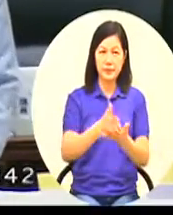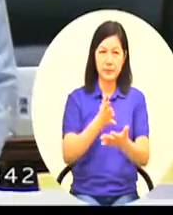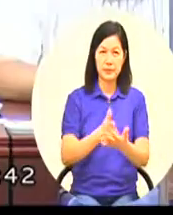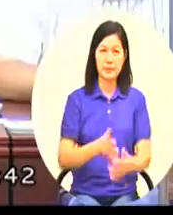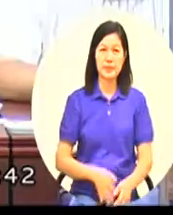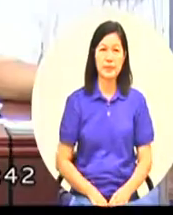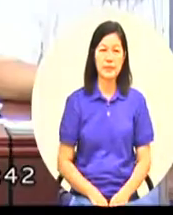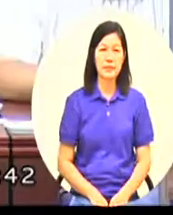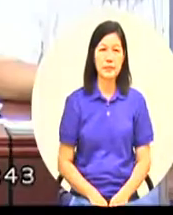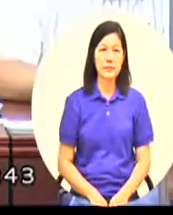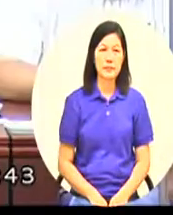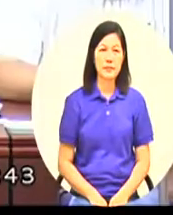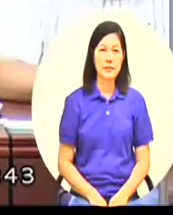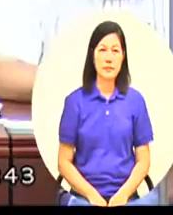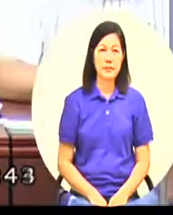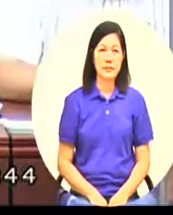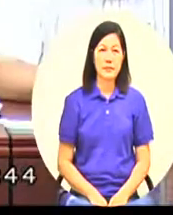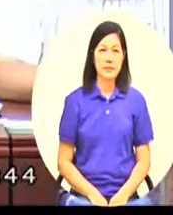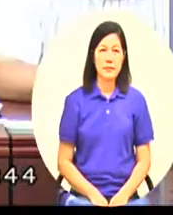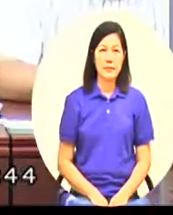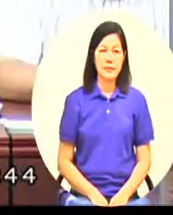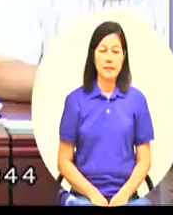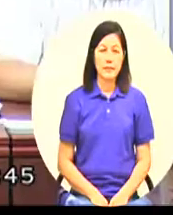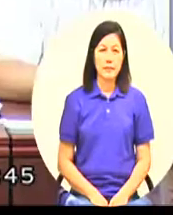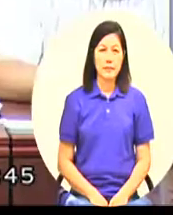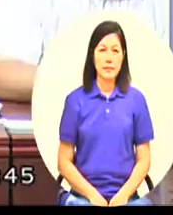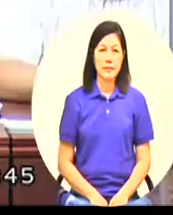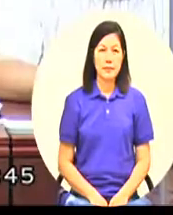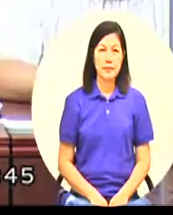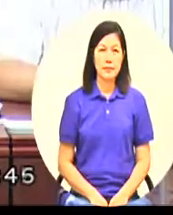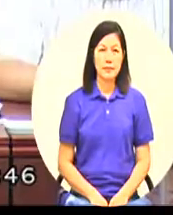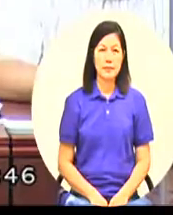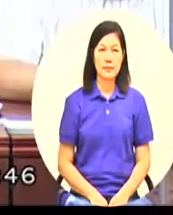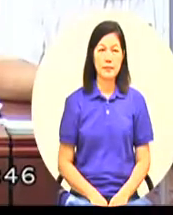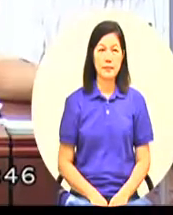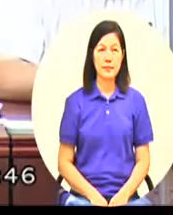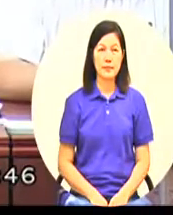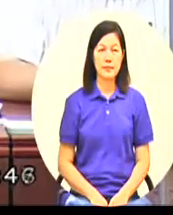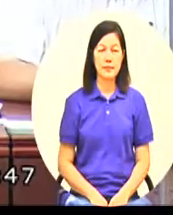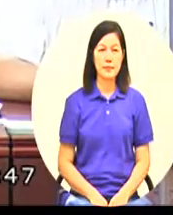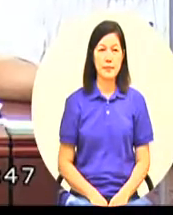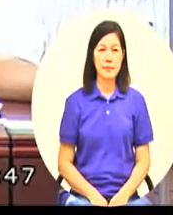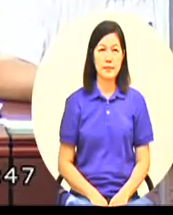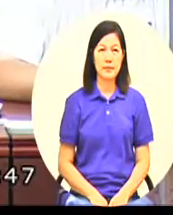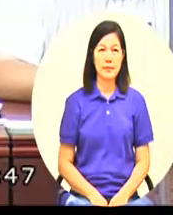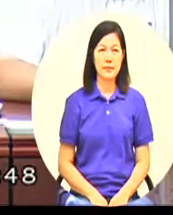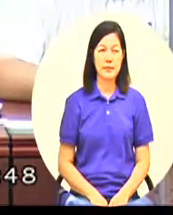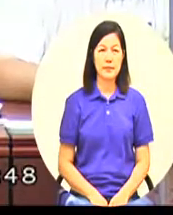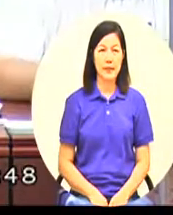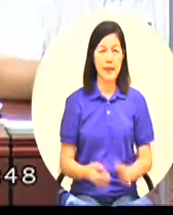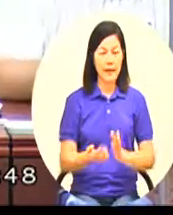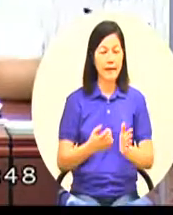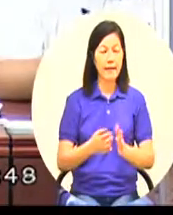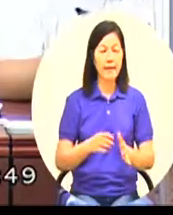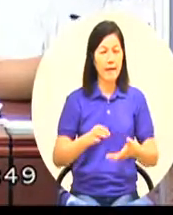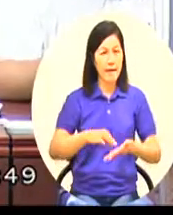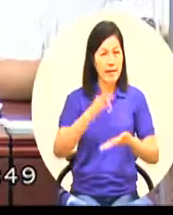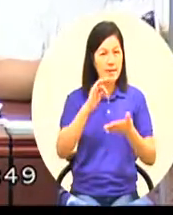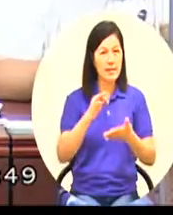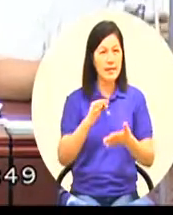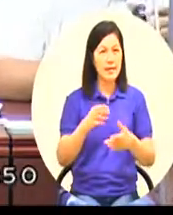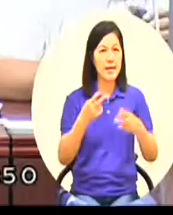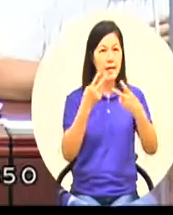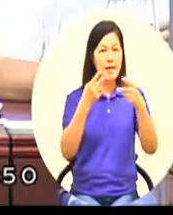长做回答。 好，谢谢主席哈，谢谢黄议员哈。那其实如同刚刚议员提到的，仁武